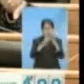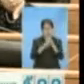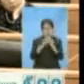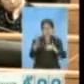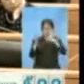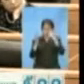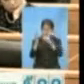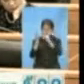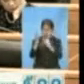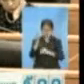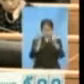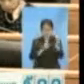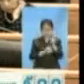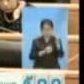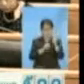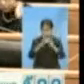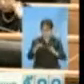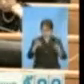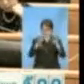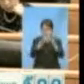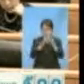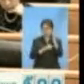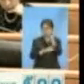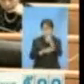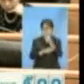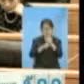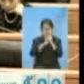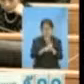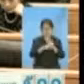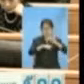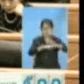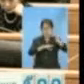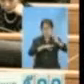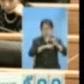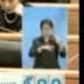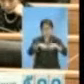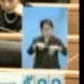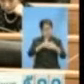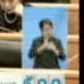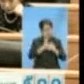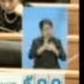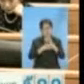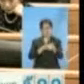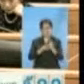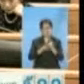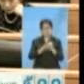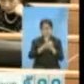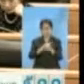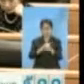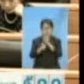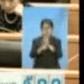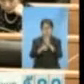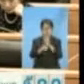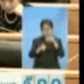สำคัญเนี่ยมันเกิดขึ้นจากธรรมชาติและพี่น้องประชาชนก็รักหวงแหนช่วยกันนะ